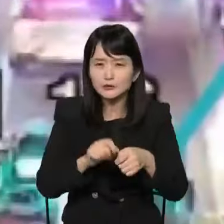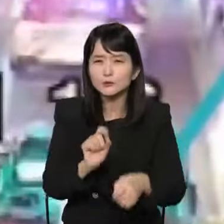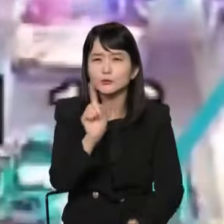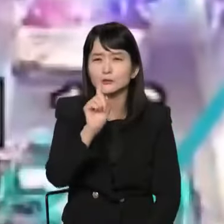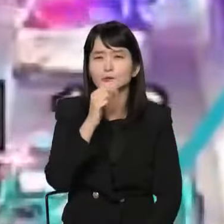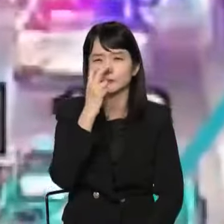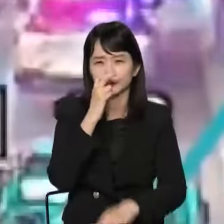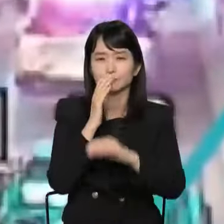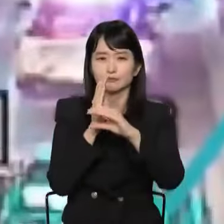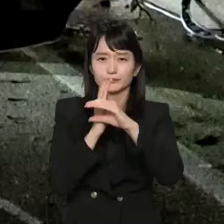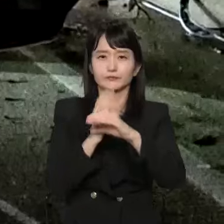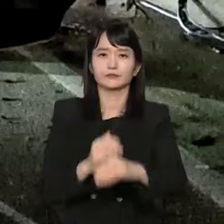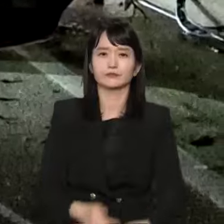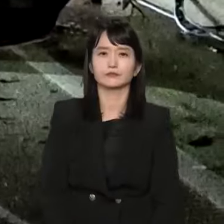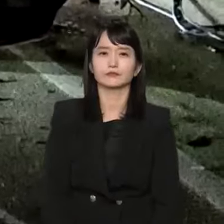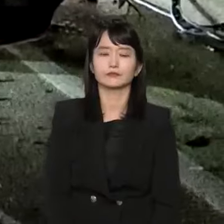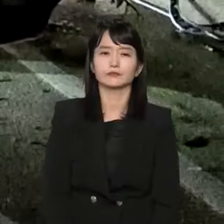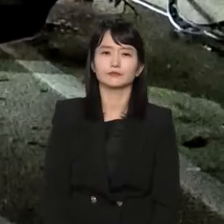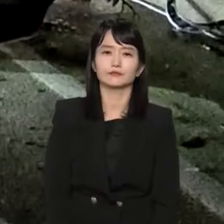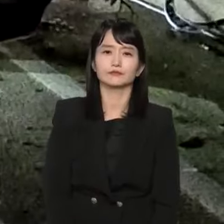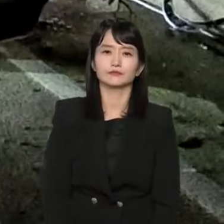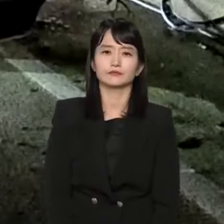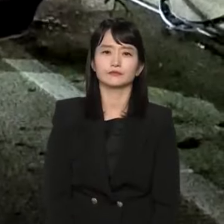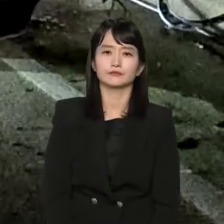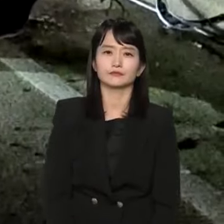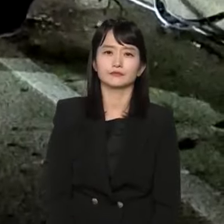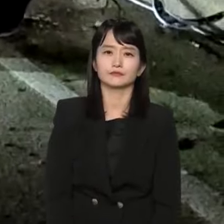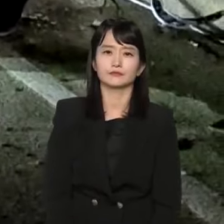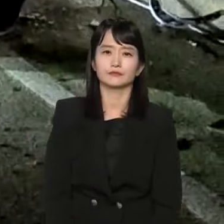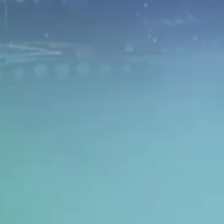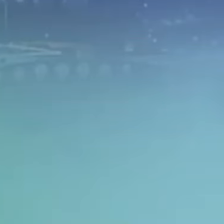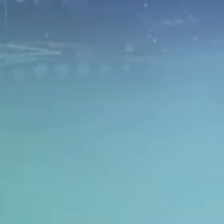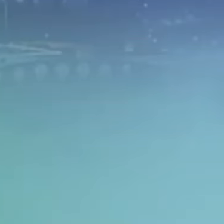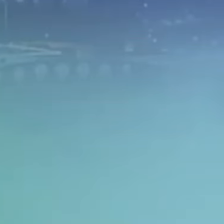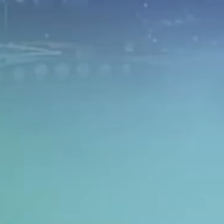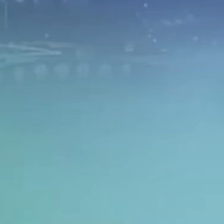경의를 조사하고 있습니다 JTBC 이세현